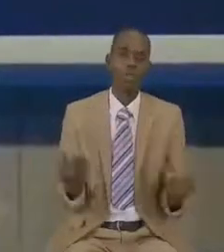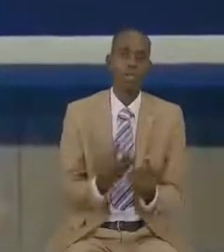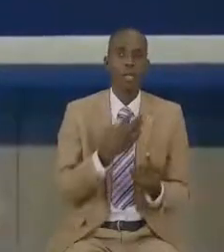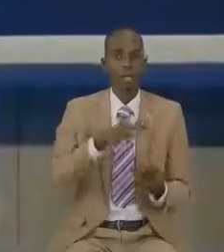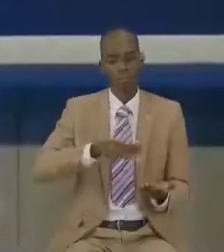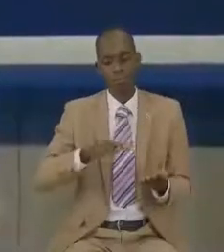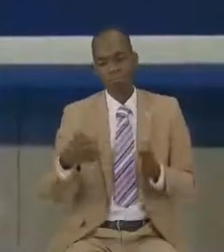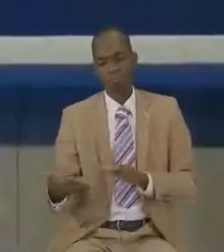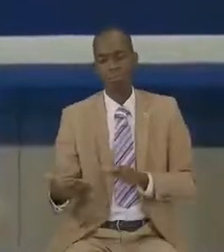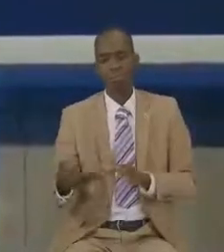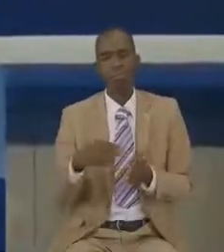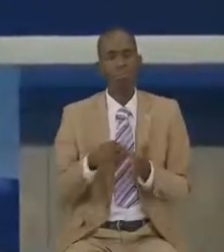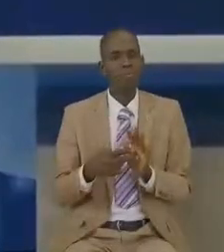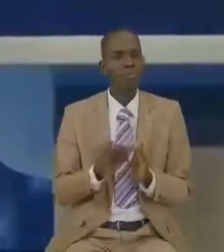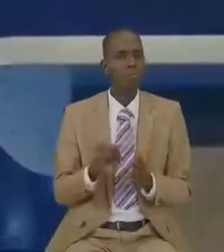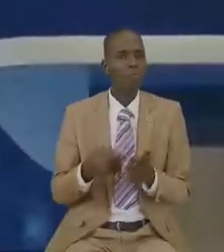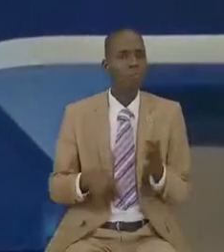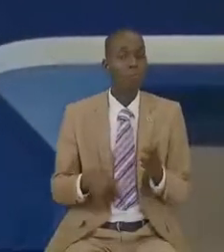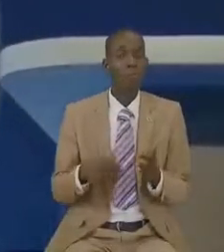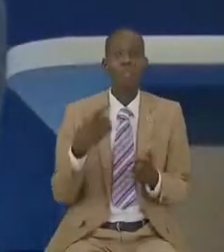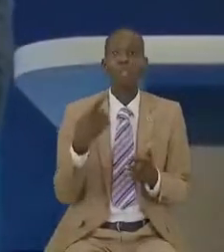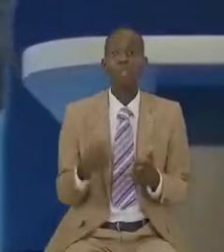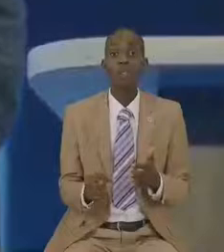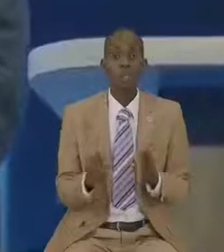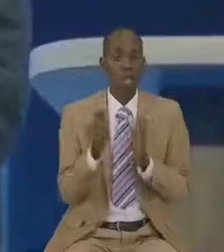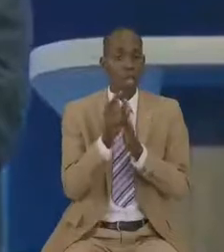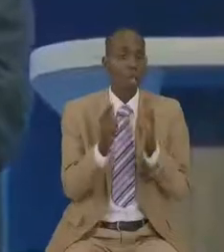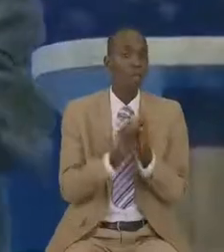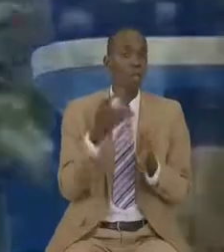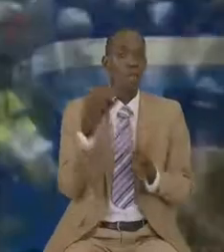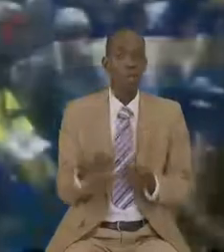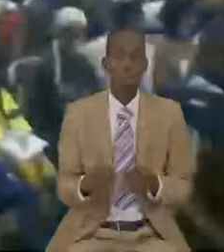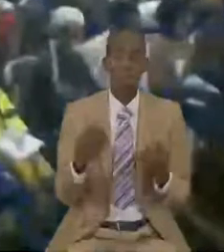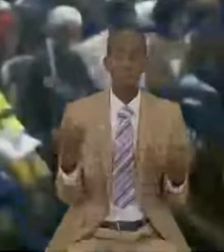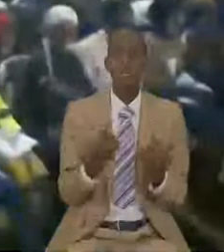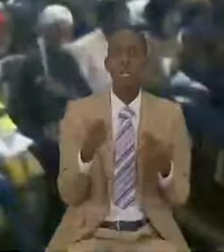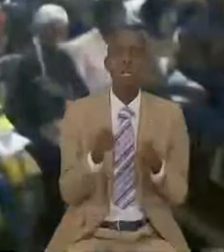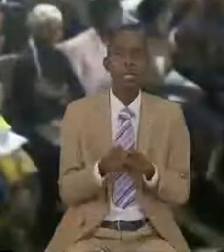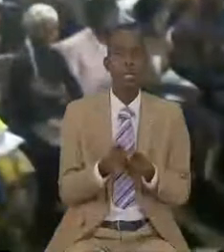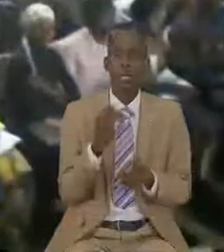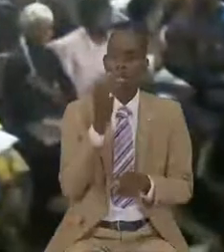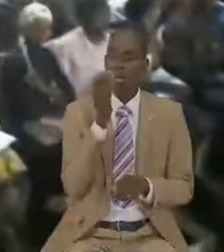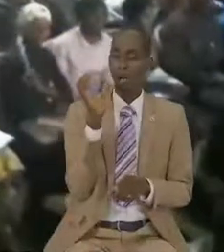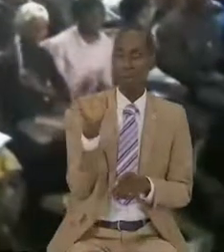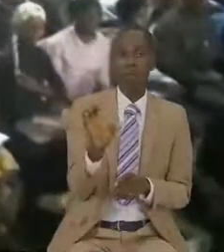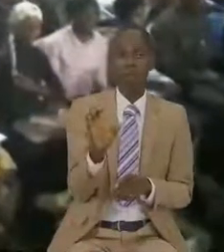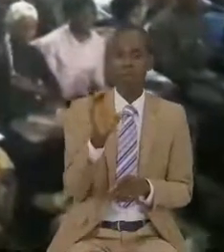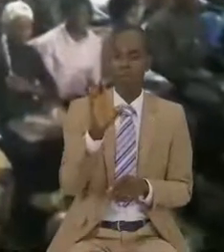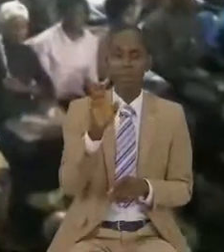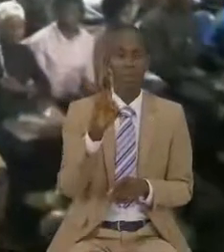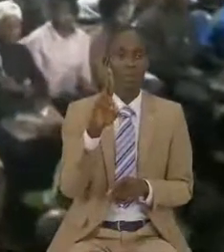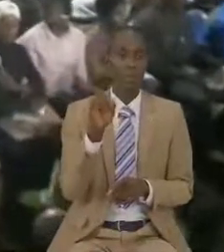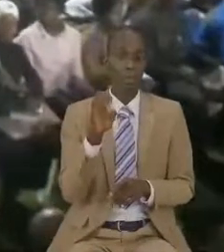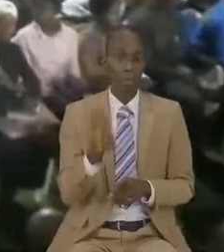quoi? La loi du péché est comme une corde qui t'attachait. Et la loi du péché